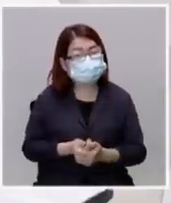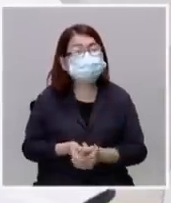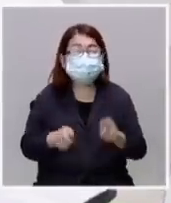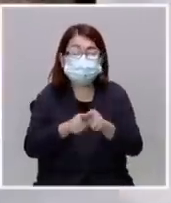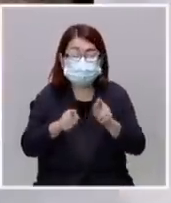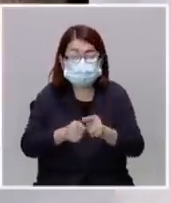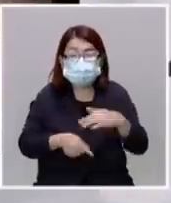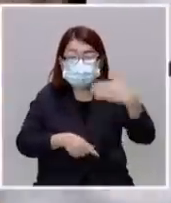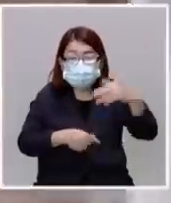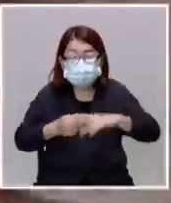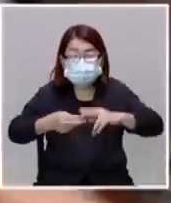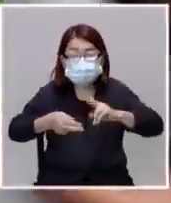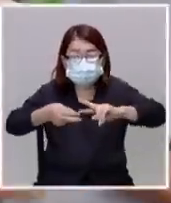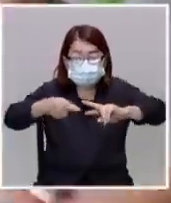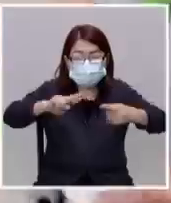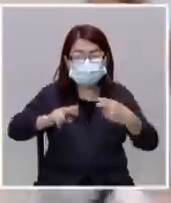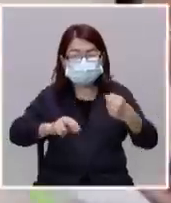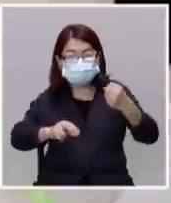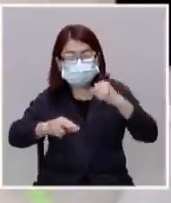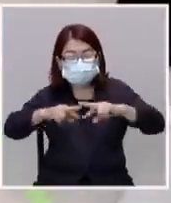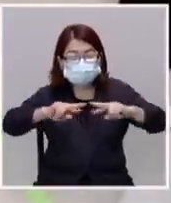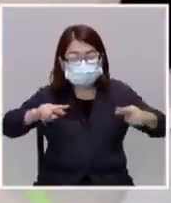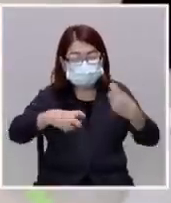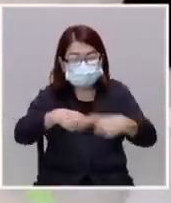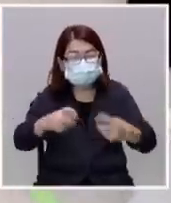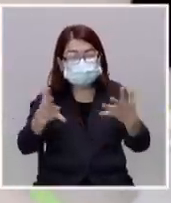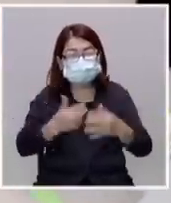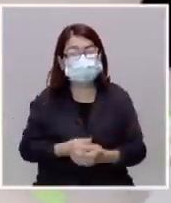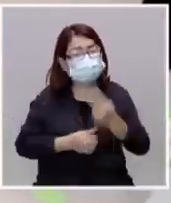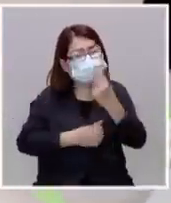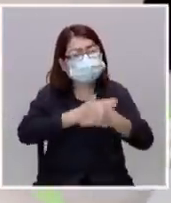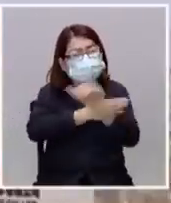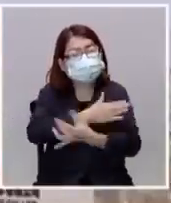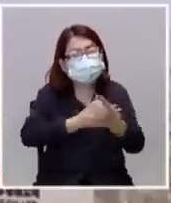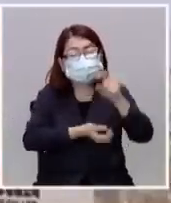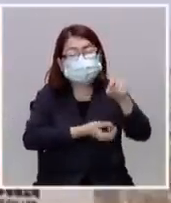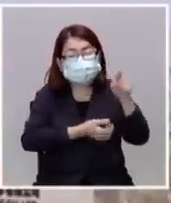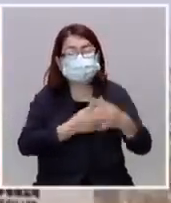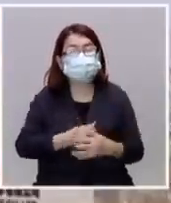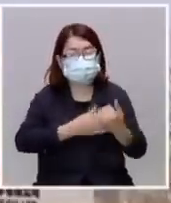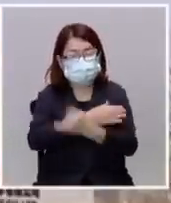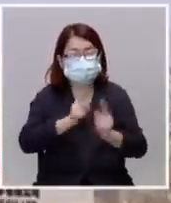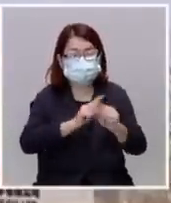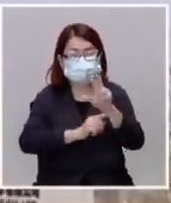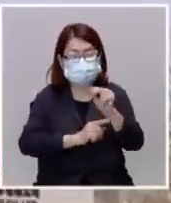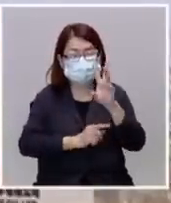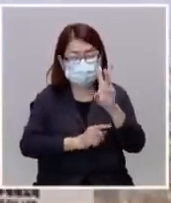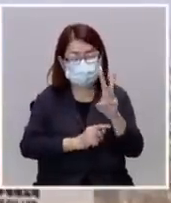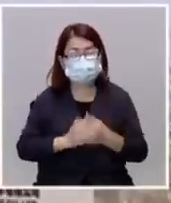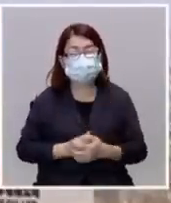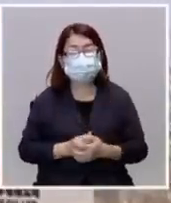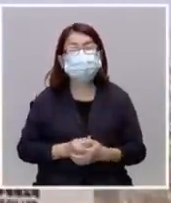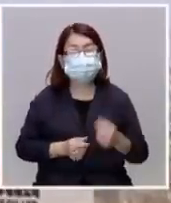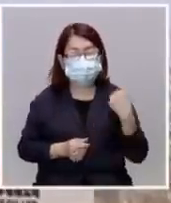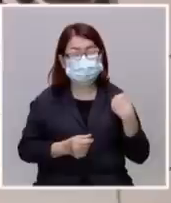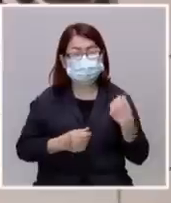ด้วยมาดูกันนะคะว่ามีประเทศไหนในโลกบ้างที่ใช้ซิโนแวคค่ะตอนนี้มีประมาณ36ประเทศและดินแดนที่ใช้วัคซีนซิ